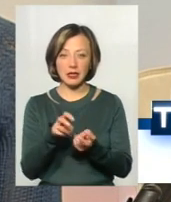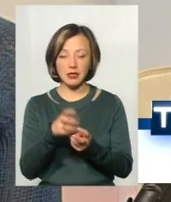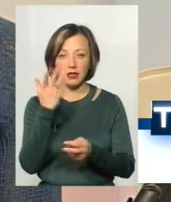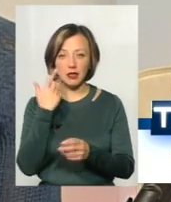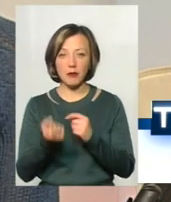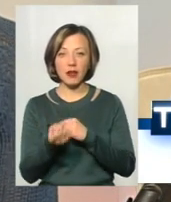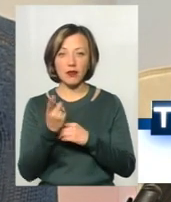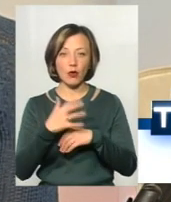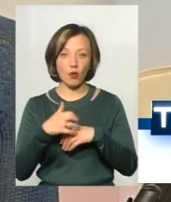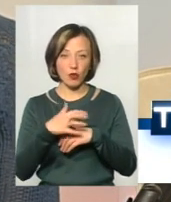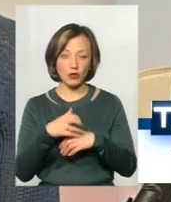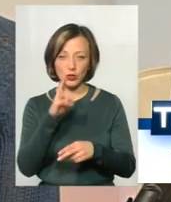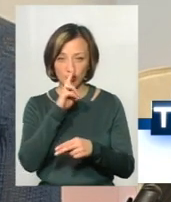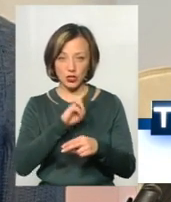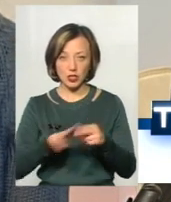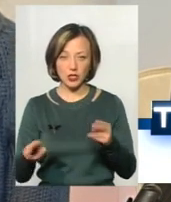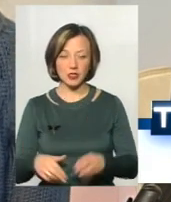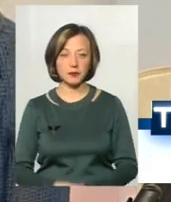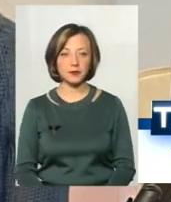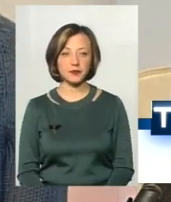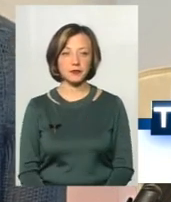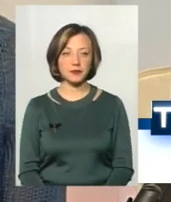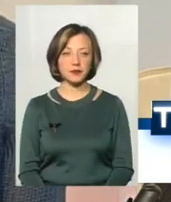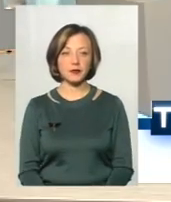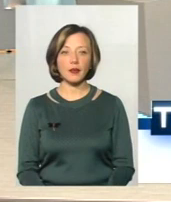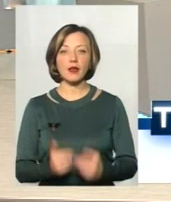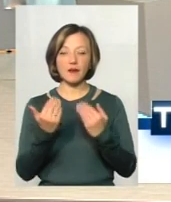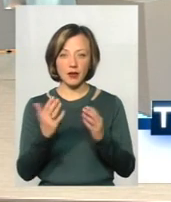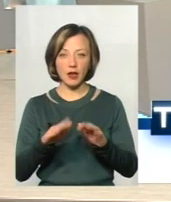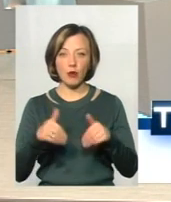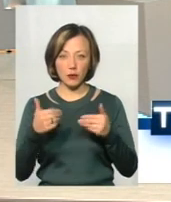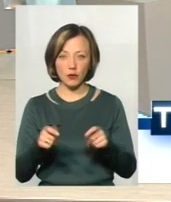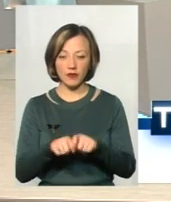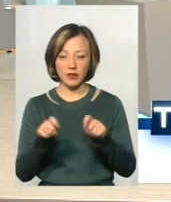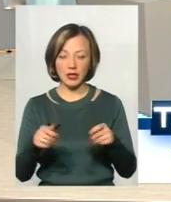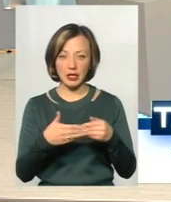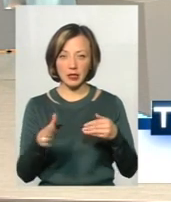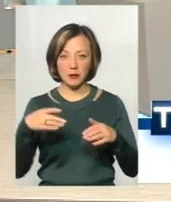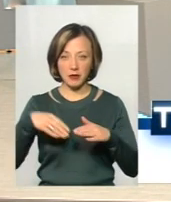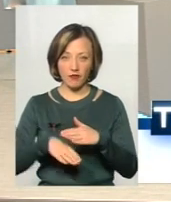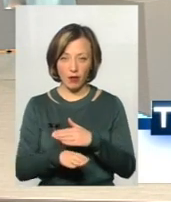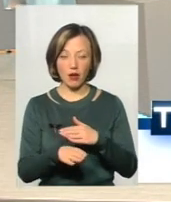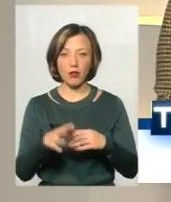появились несколько кошек, они... Тобто ви рекомендуєте просто, якщо відкритий підвал у будинку,